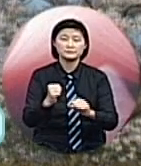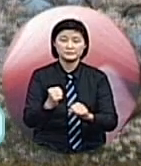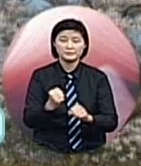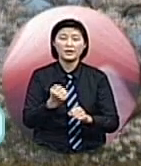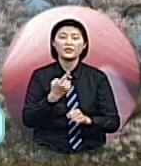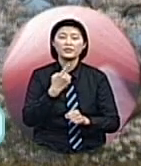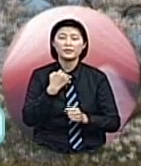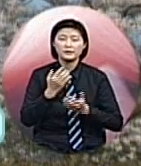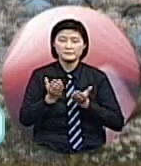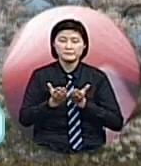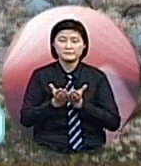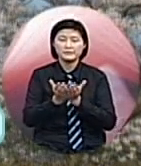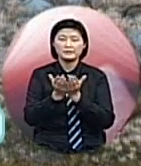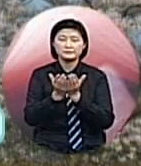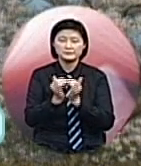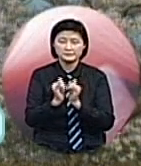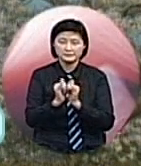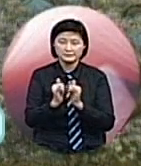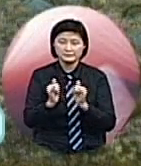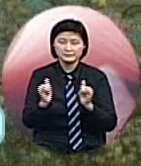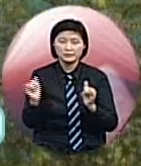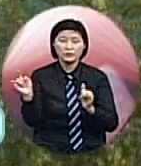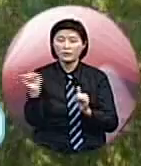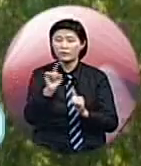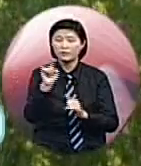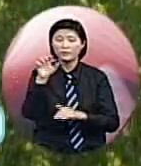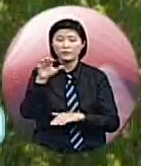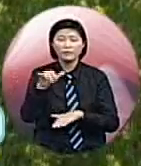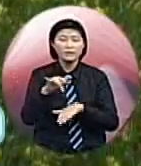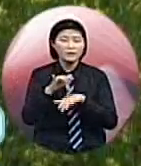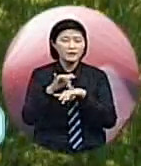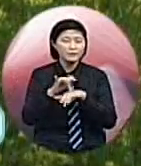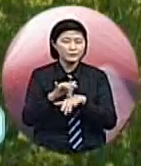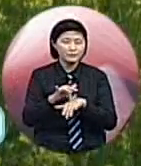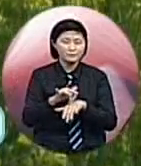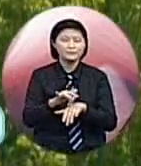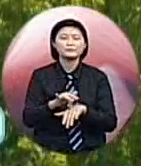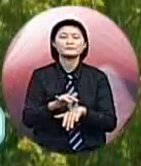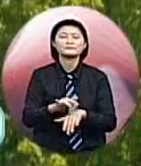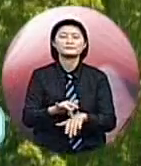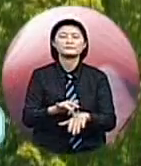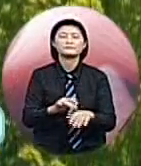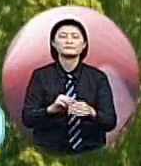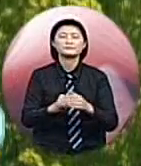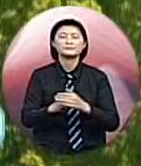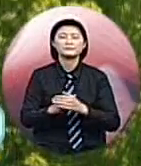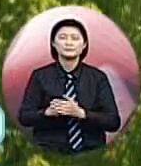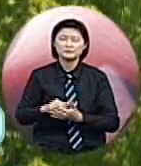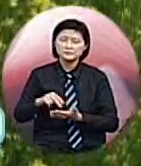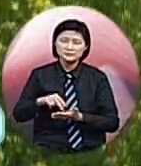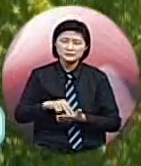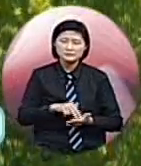놓쳤던 새싹은 어디로 가고